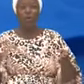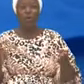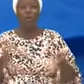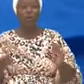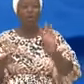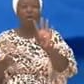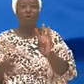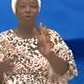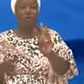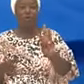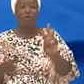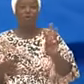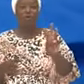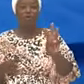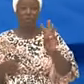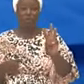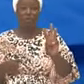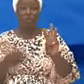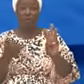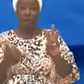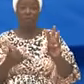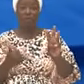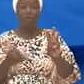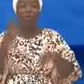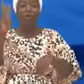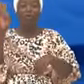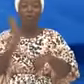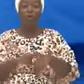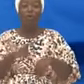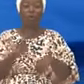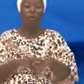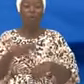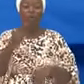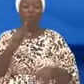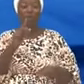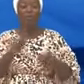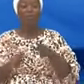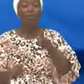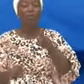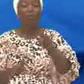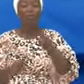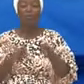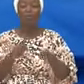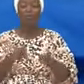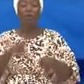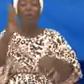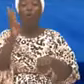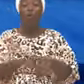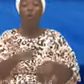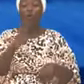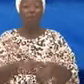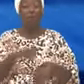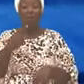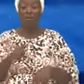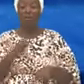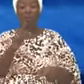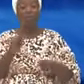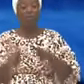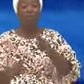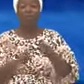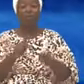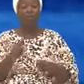troisièmement 4e a averti le peuple avertir le peuple